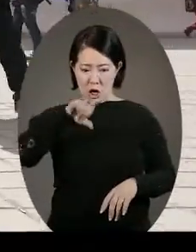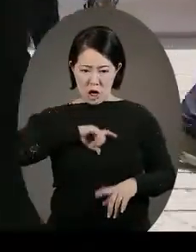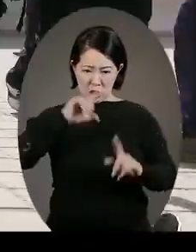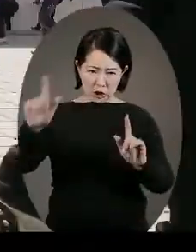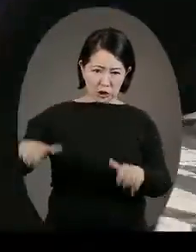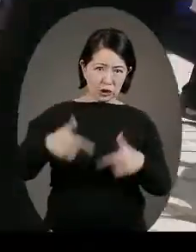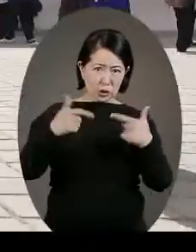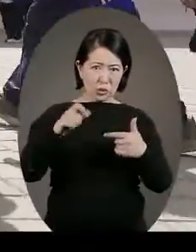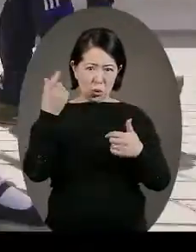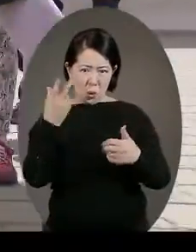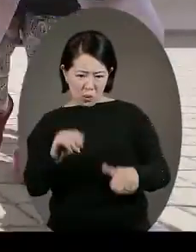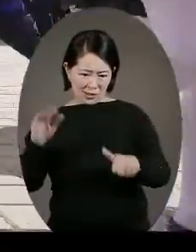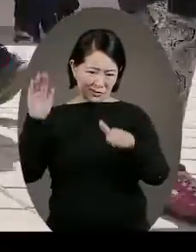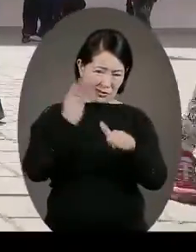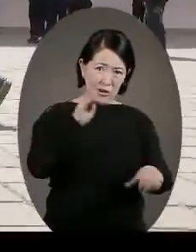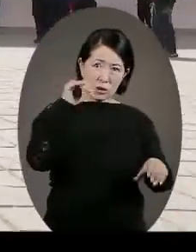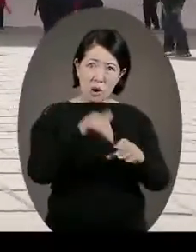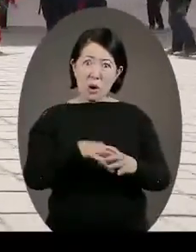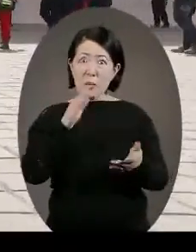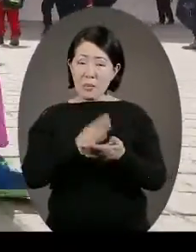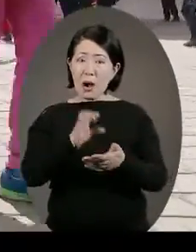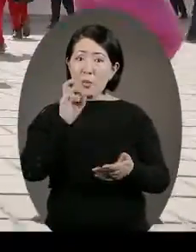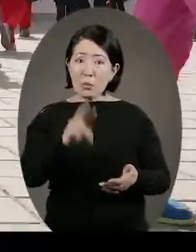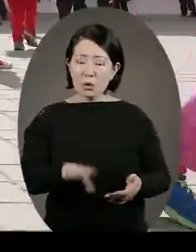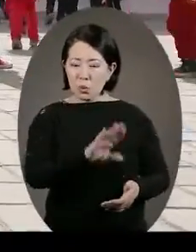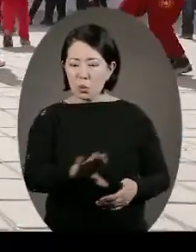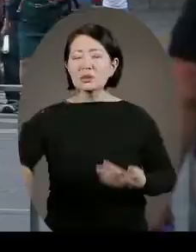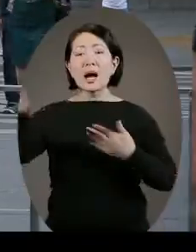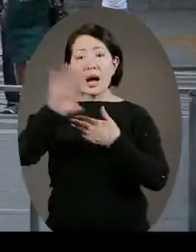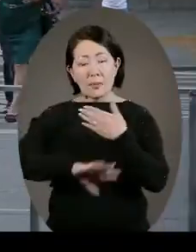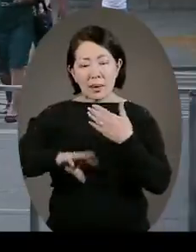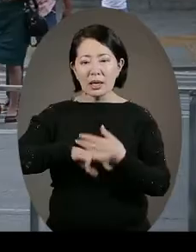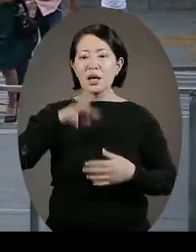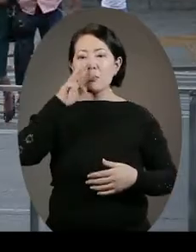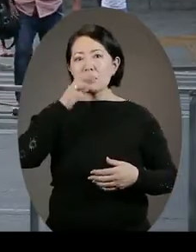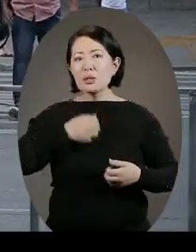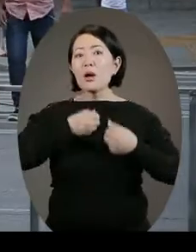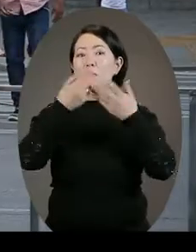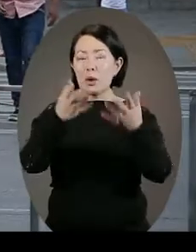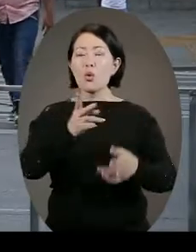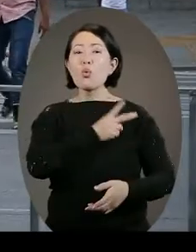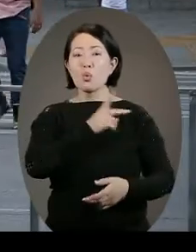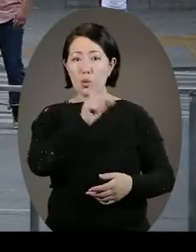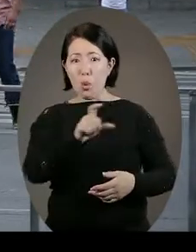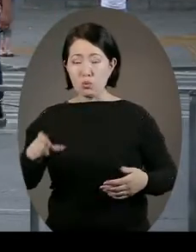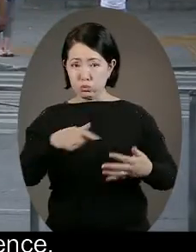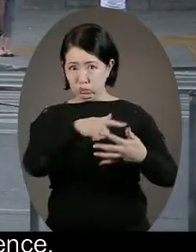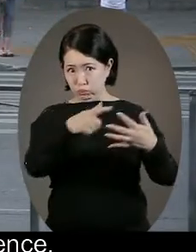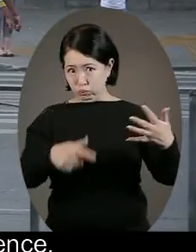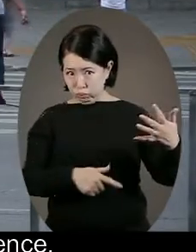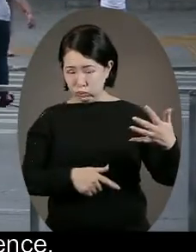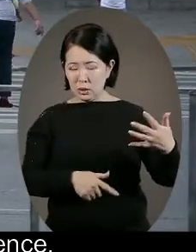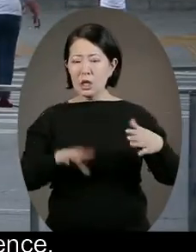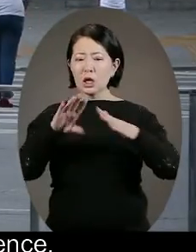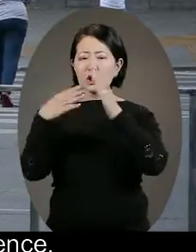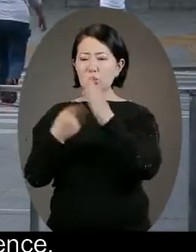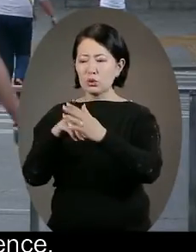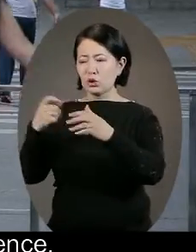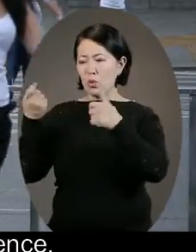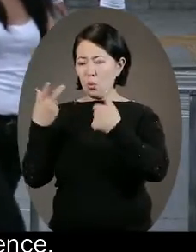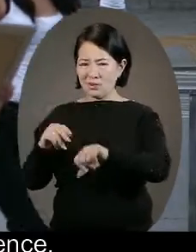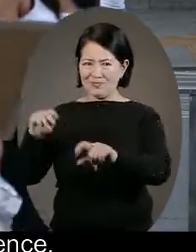зөрчигдөж, хүчирхийлэлд өртсөн тохиолдолд хүүхдийг хамгаалах, мэдээлэх үүрэгтэй хүмүүс гэж бий. Гэр бүлийн хүчирхийллийн тухай хуулийн